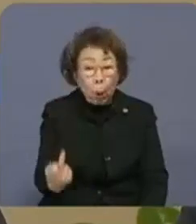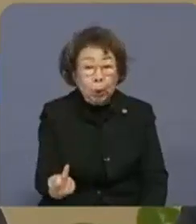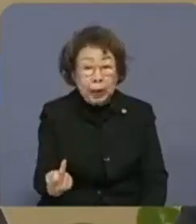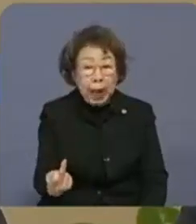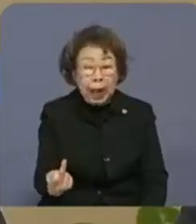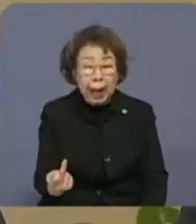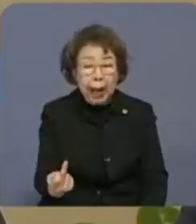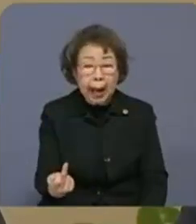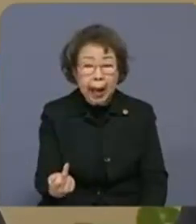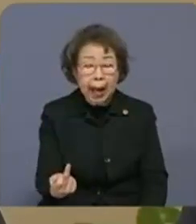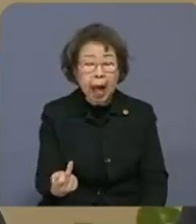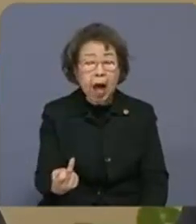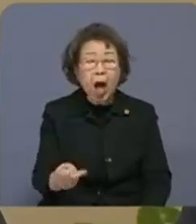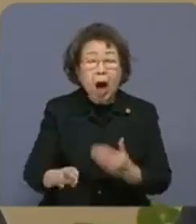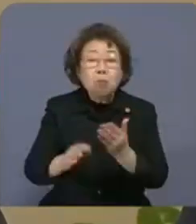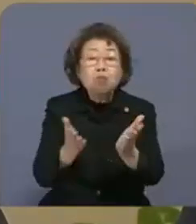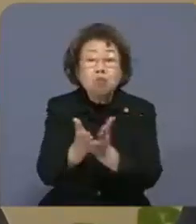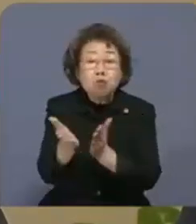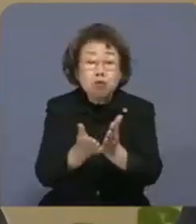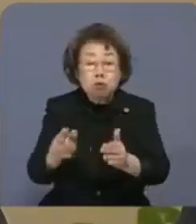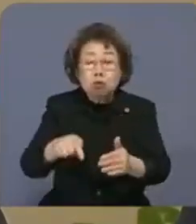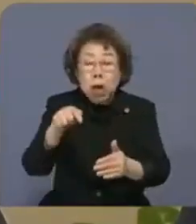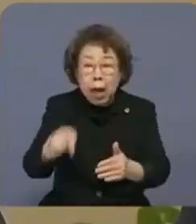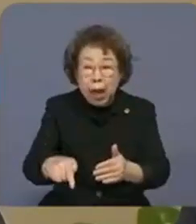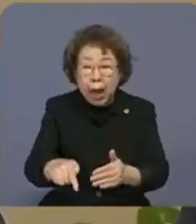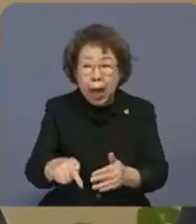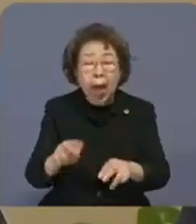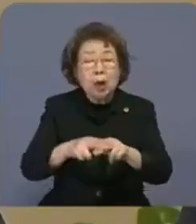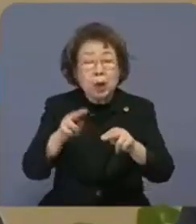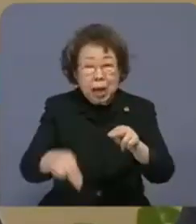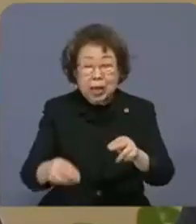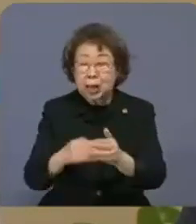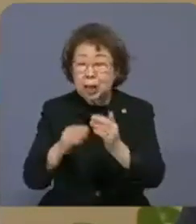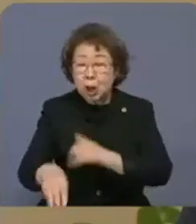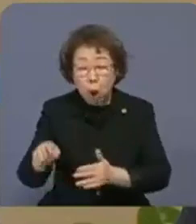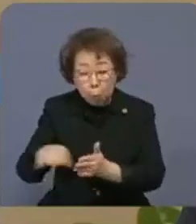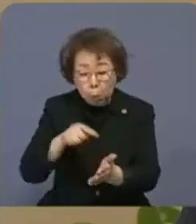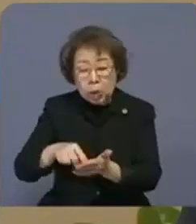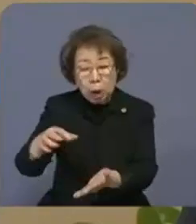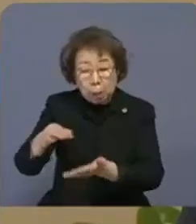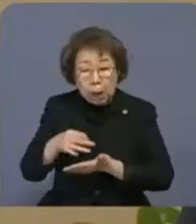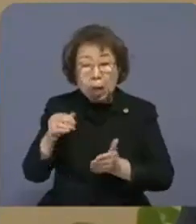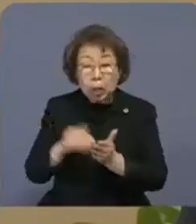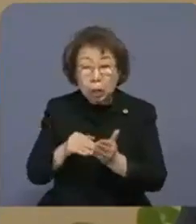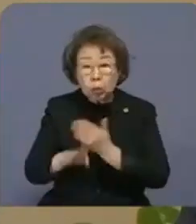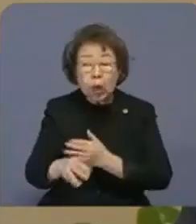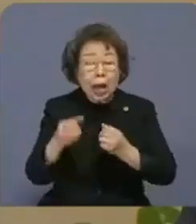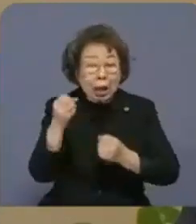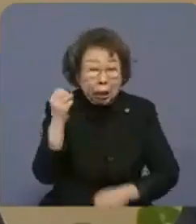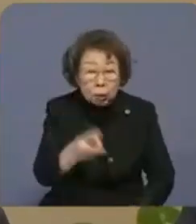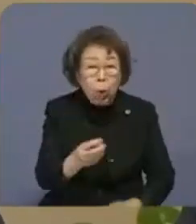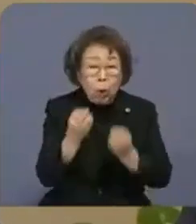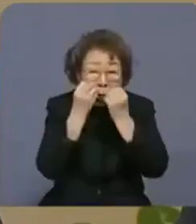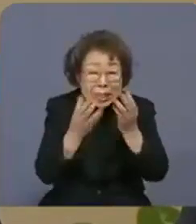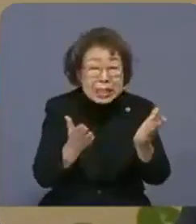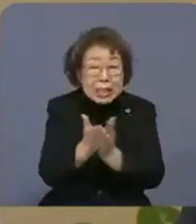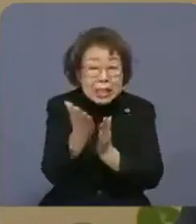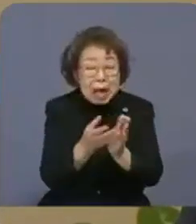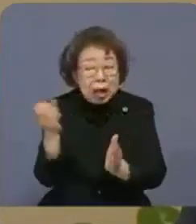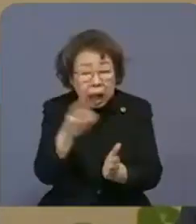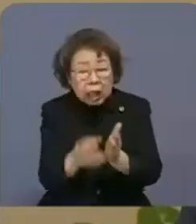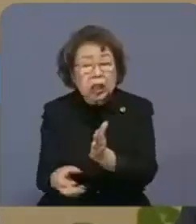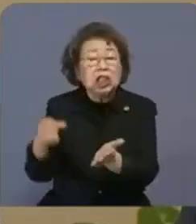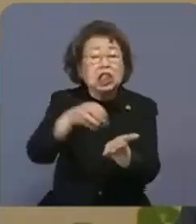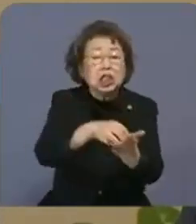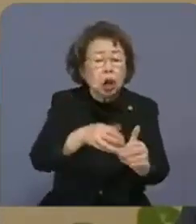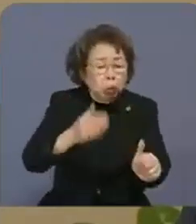허치슨 부도에 그때 내며 퇴직을 해가고 보상을 받아 먹고 뭐 상을 받고 다시 이제